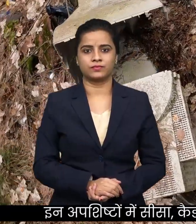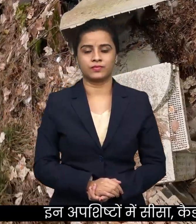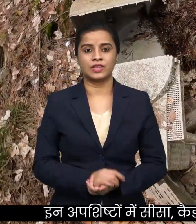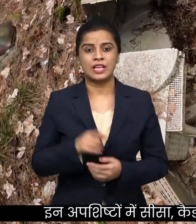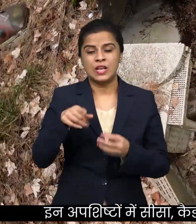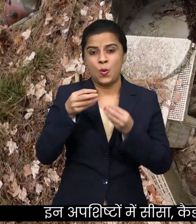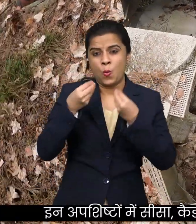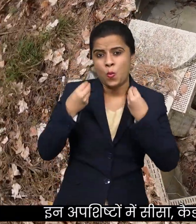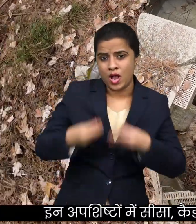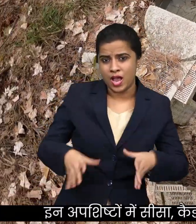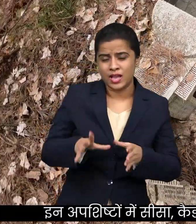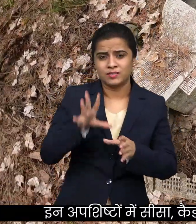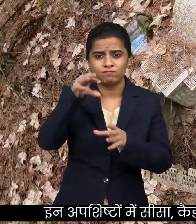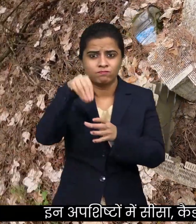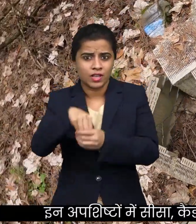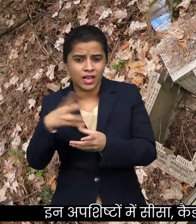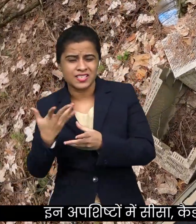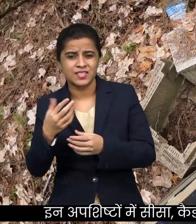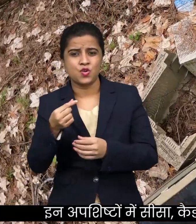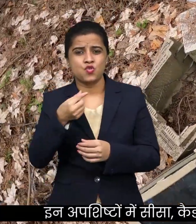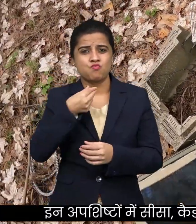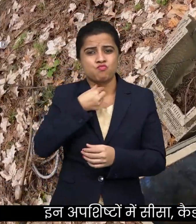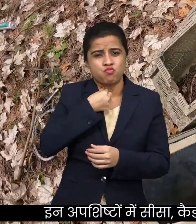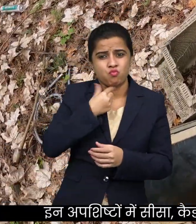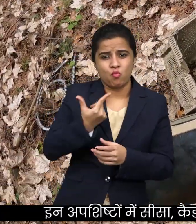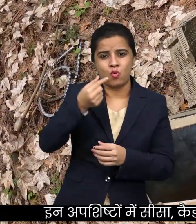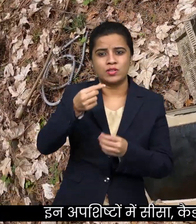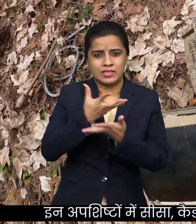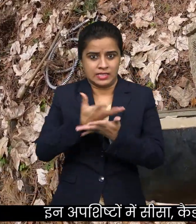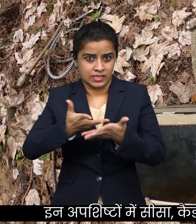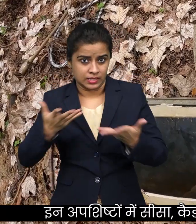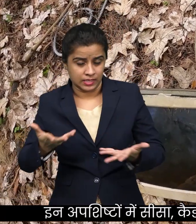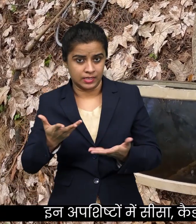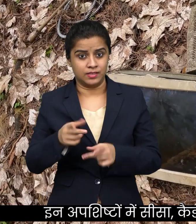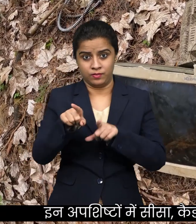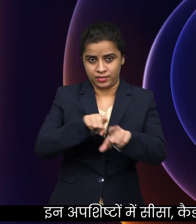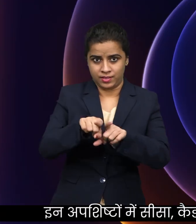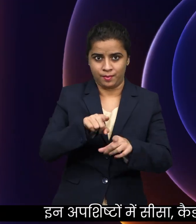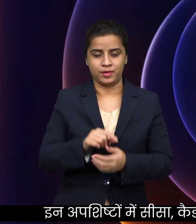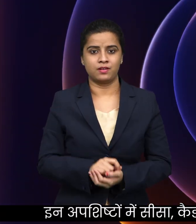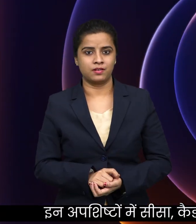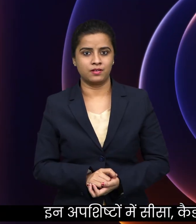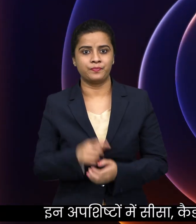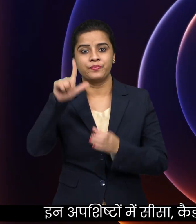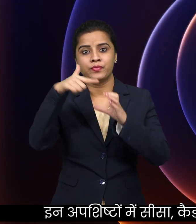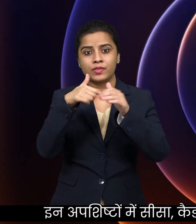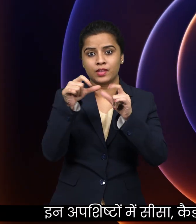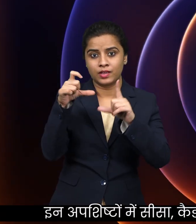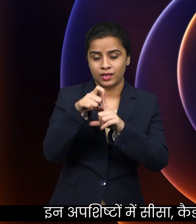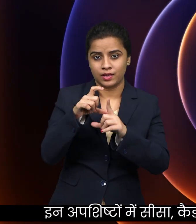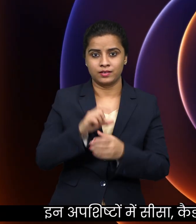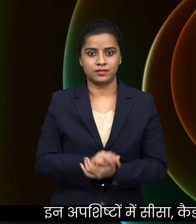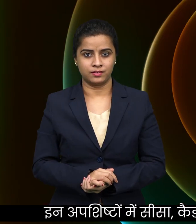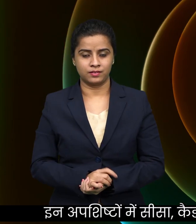इन अपशिष्टों में सीसा, कैडमियम, क्रोमियम और पारा जैसी विषाक्त धातुएं होती